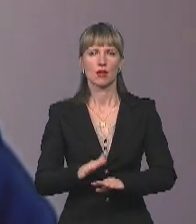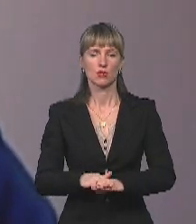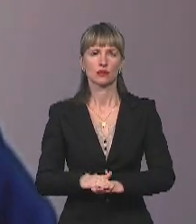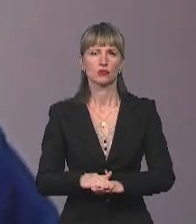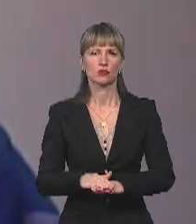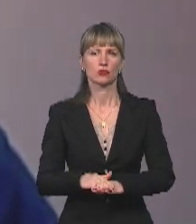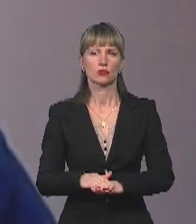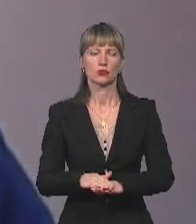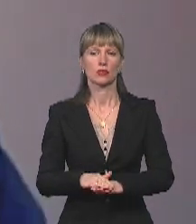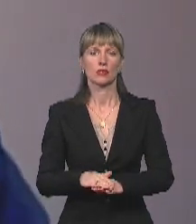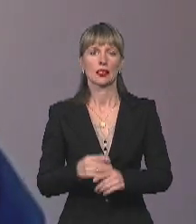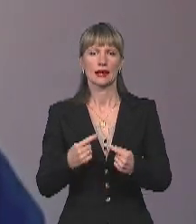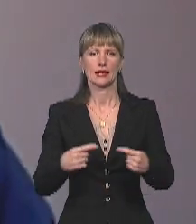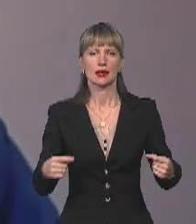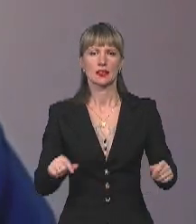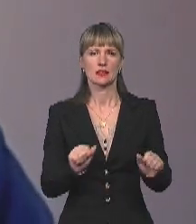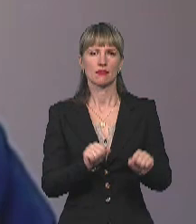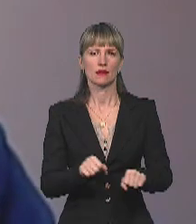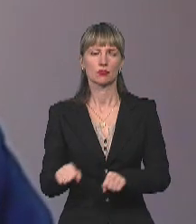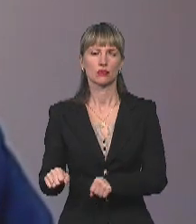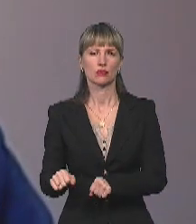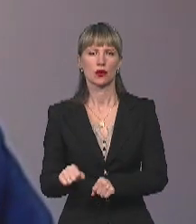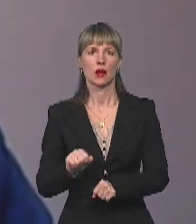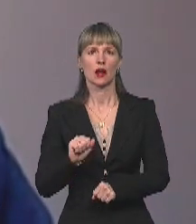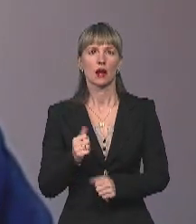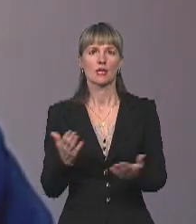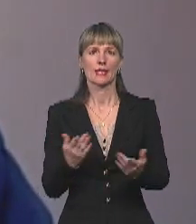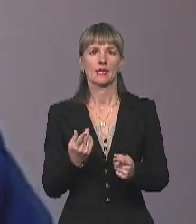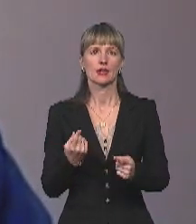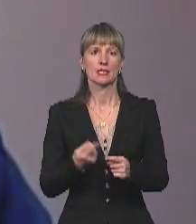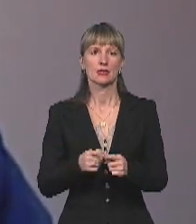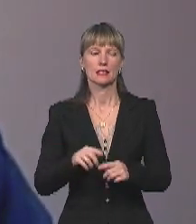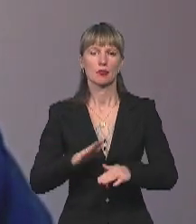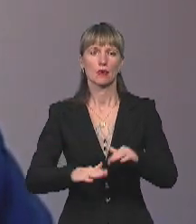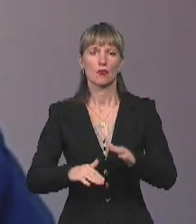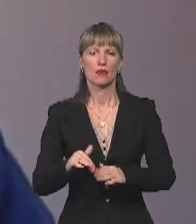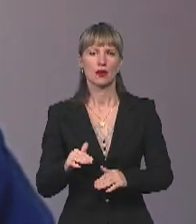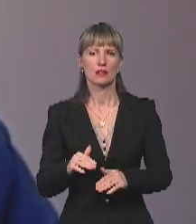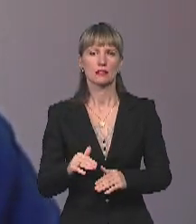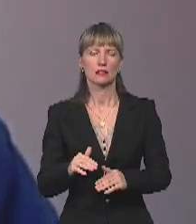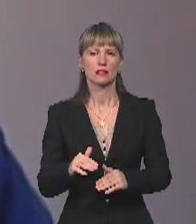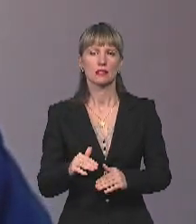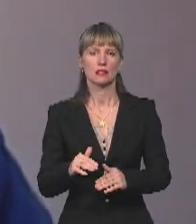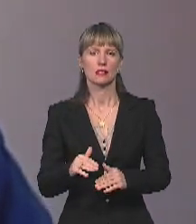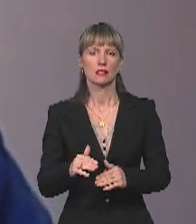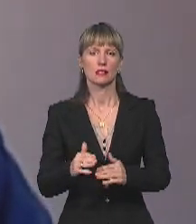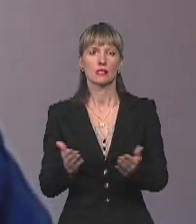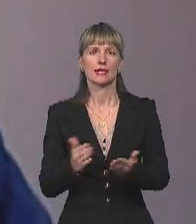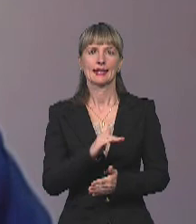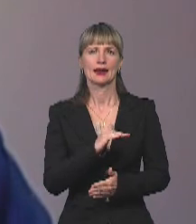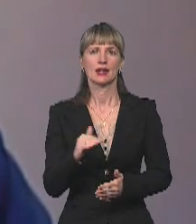інше. Різні варіанти є. А які це професії взагалі зараз пропонуються і який рівень